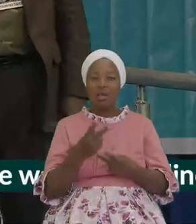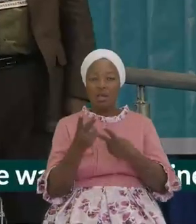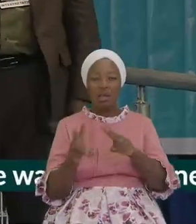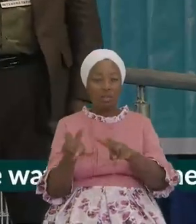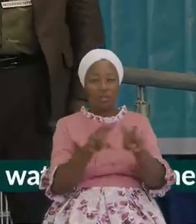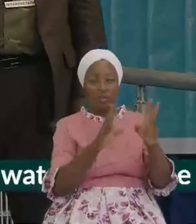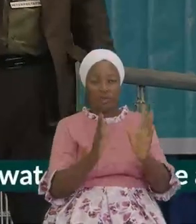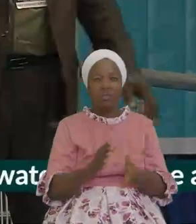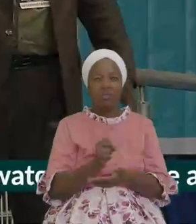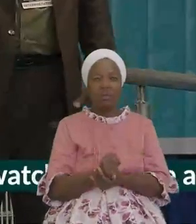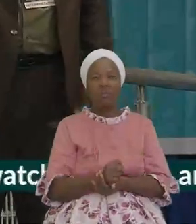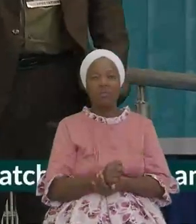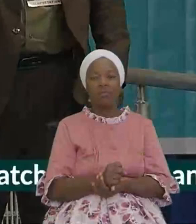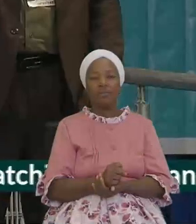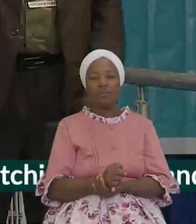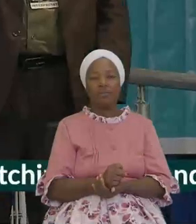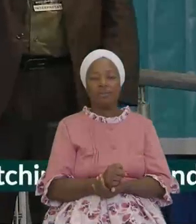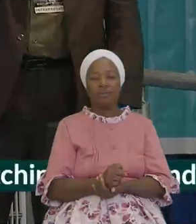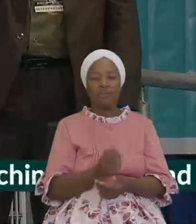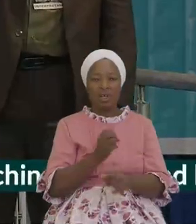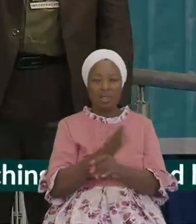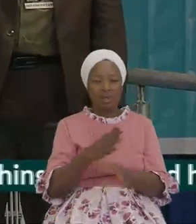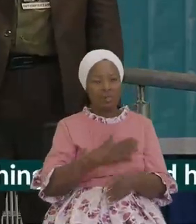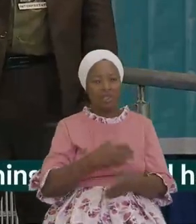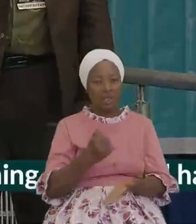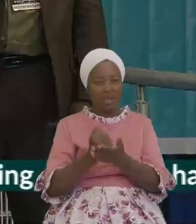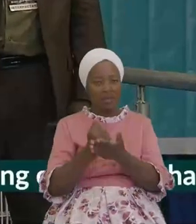Remplissez rapidement les fiches qu'on vous a données.